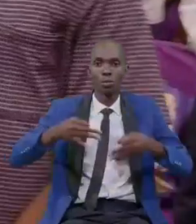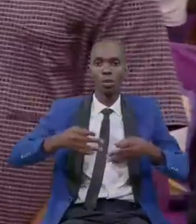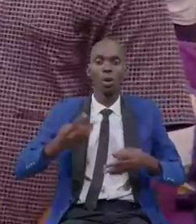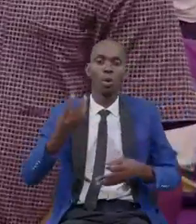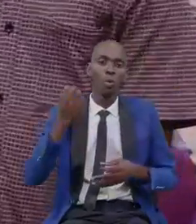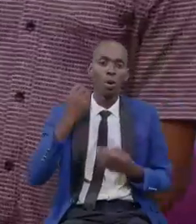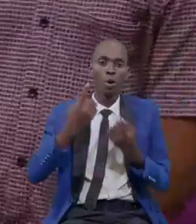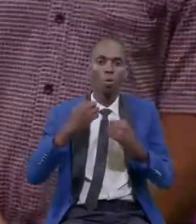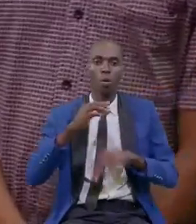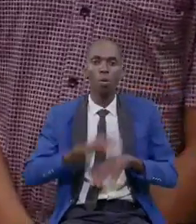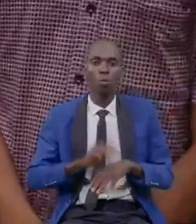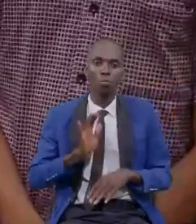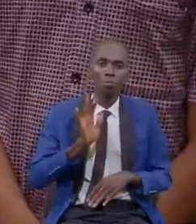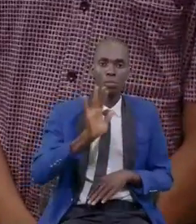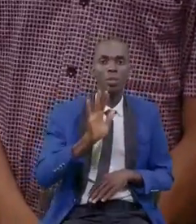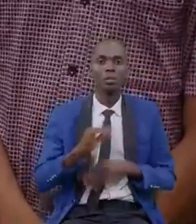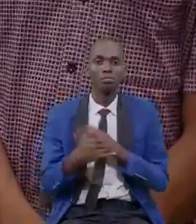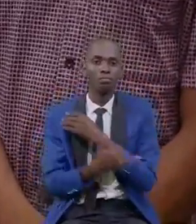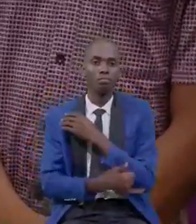sur notre pays, sur notre communauté.